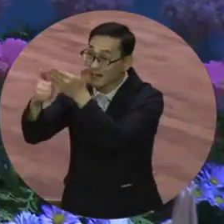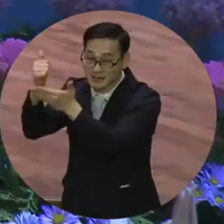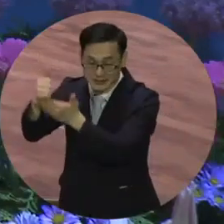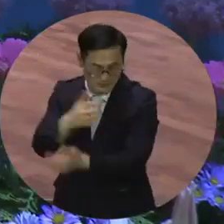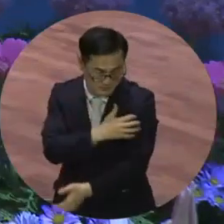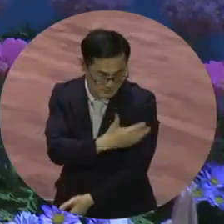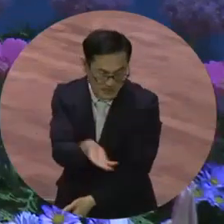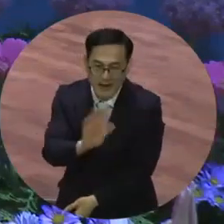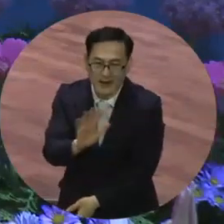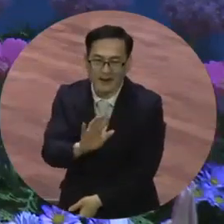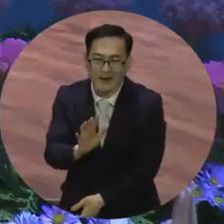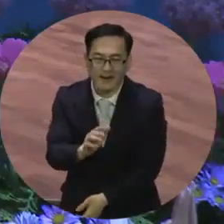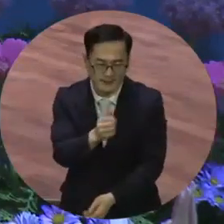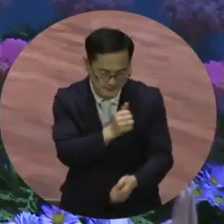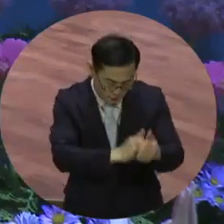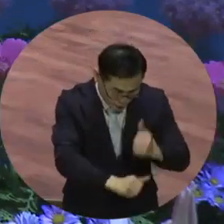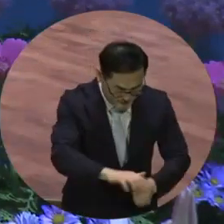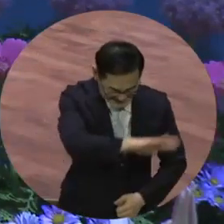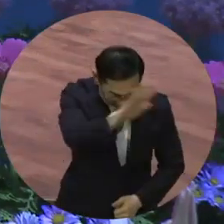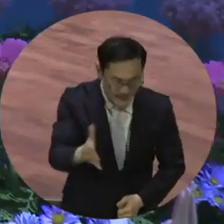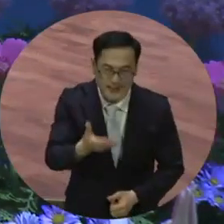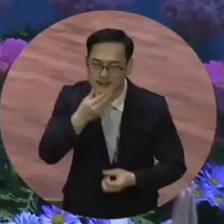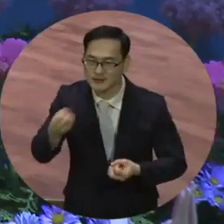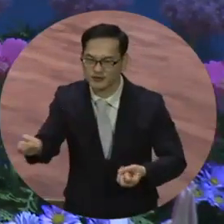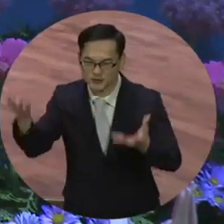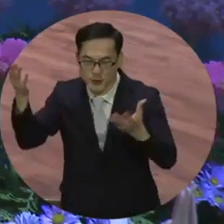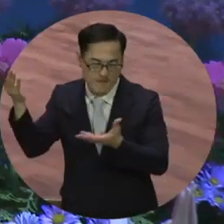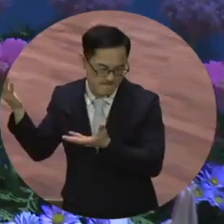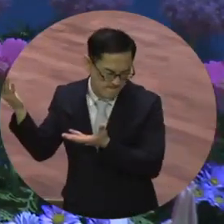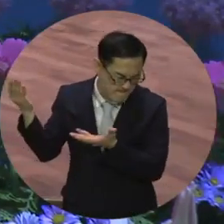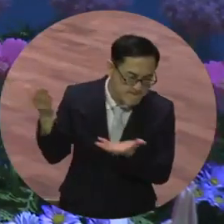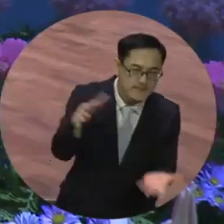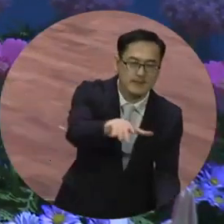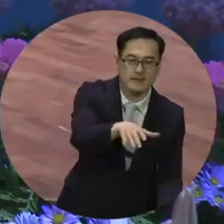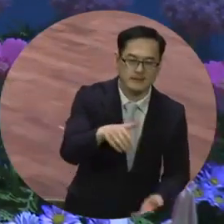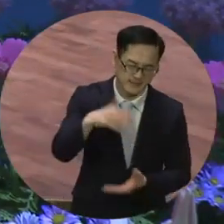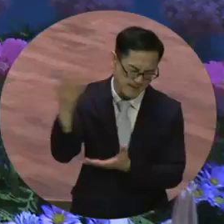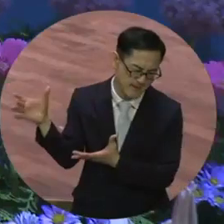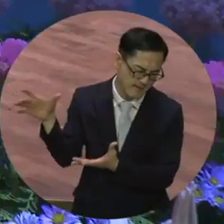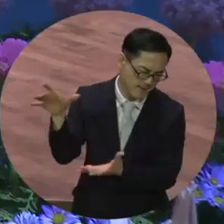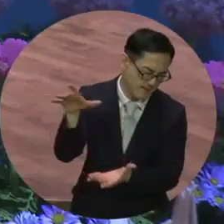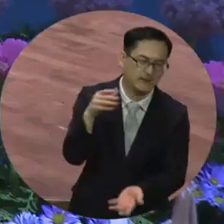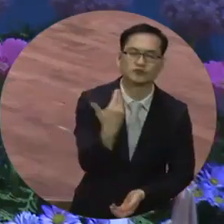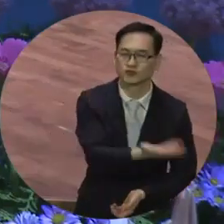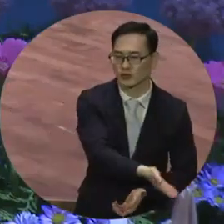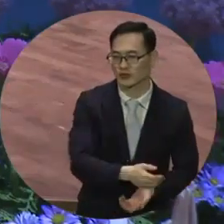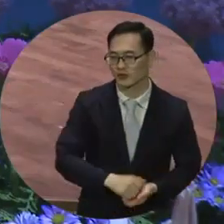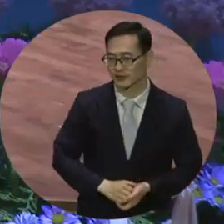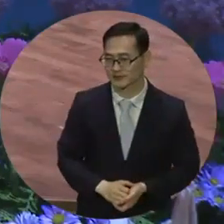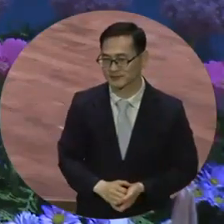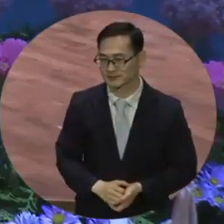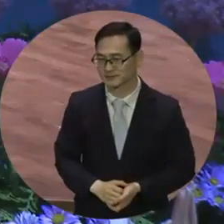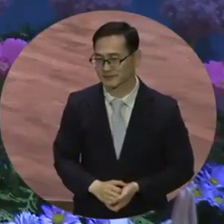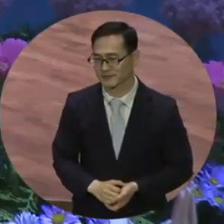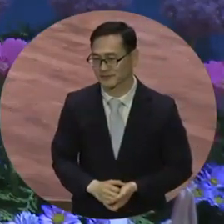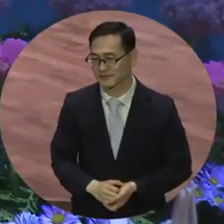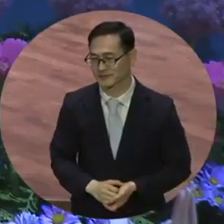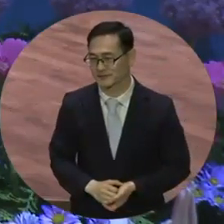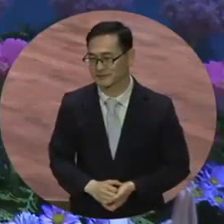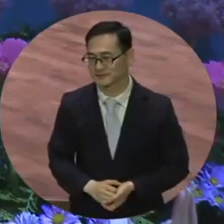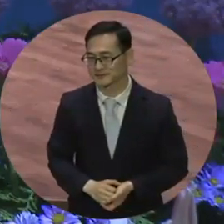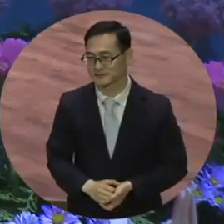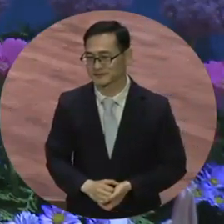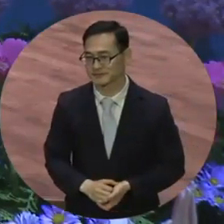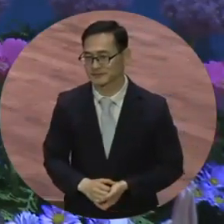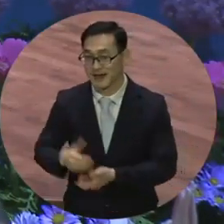속으로 인도하실 줄 믿으시 바랍니다. 그거는 제가 처음 하고 하는 말이에요. 하나님은